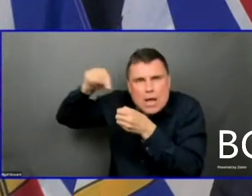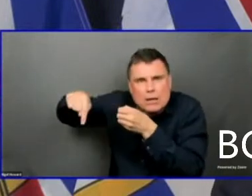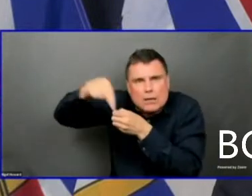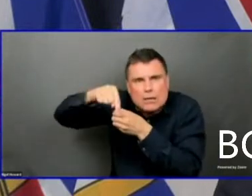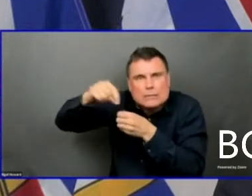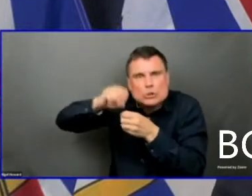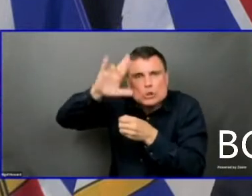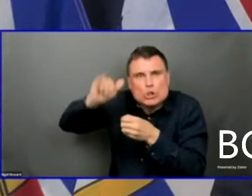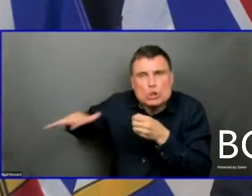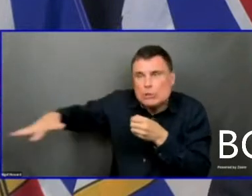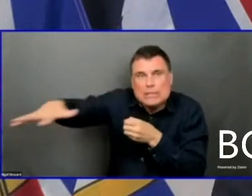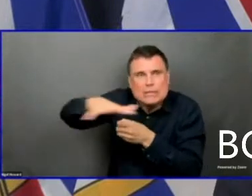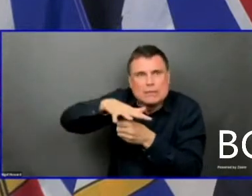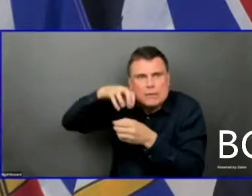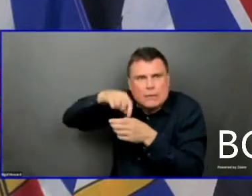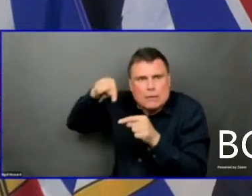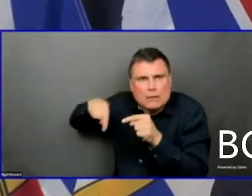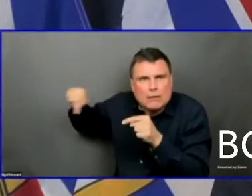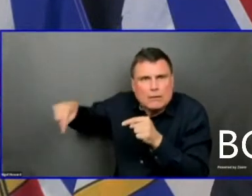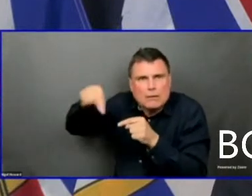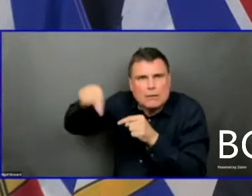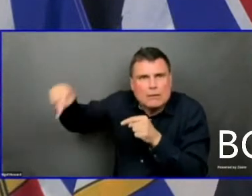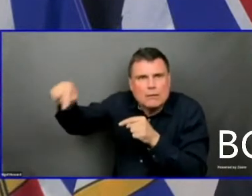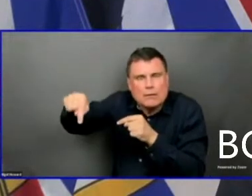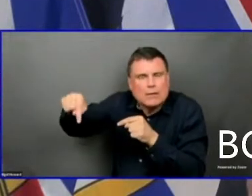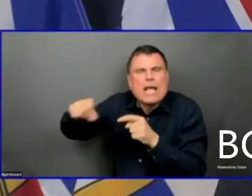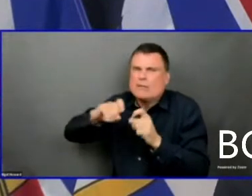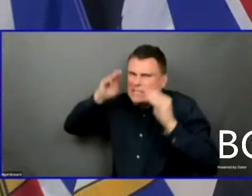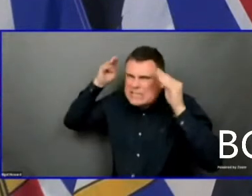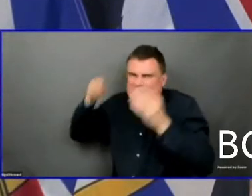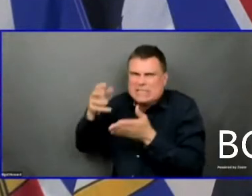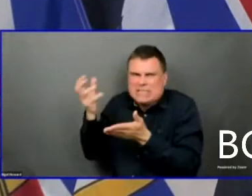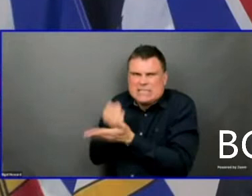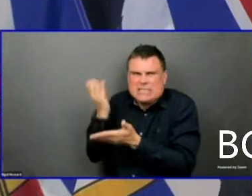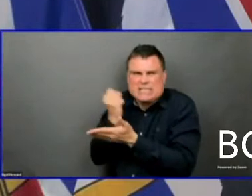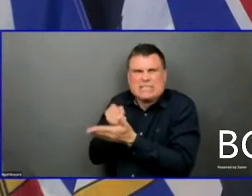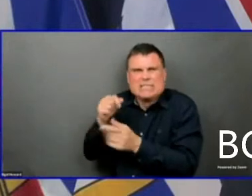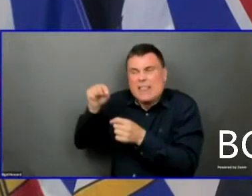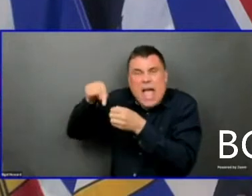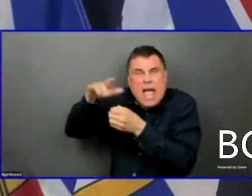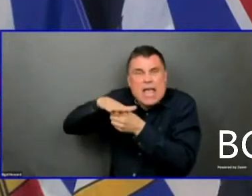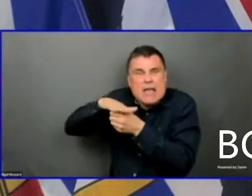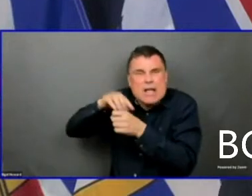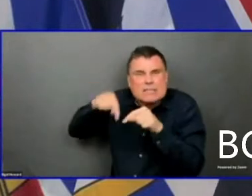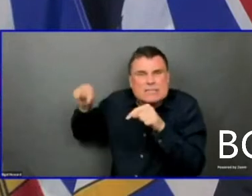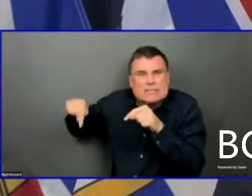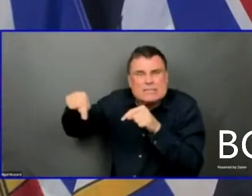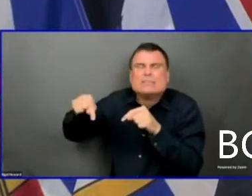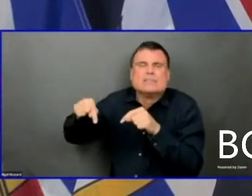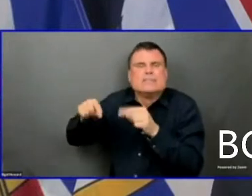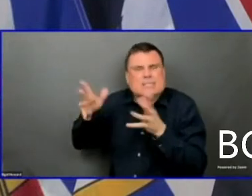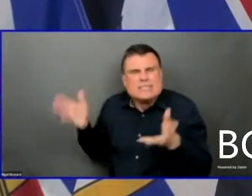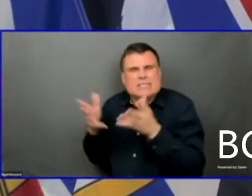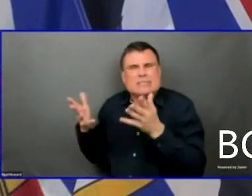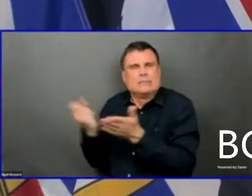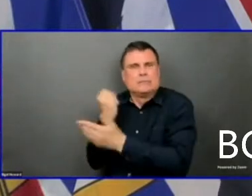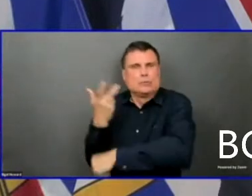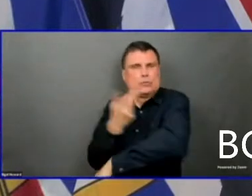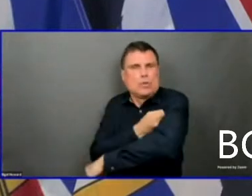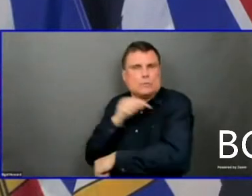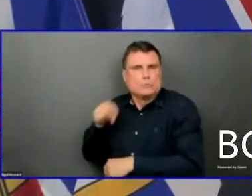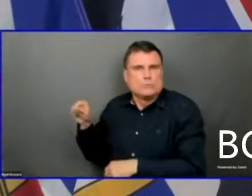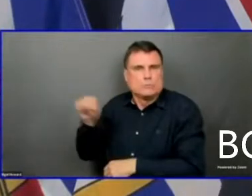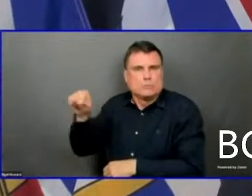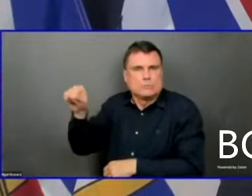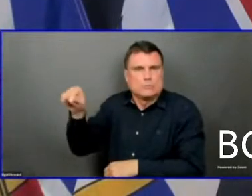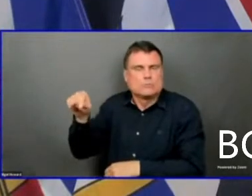因为树立的确社区比较复杂很多他们相免疫接种的免疫力